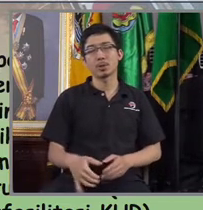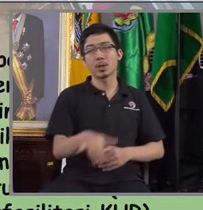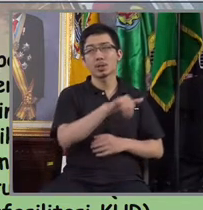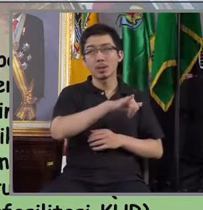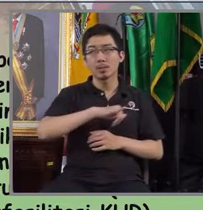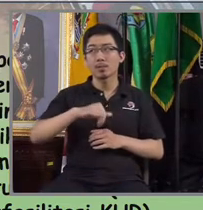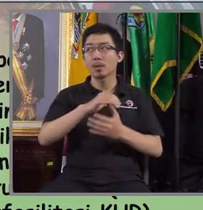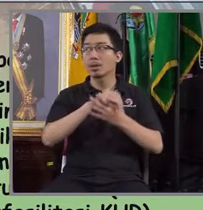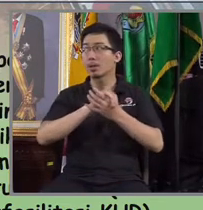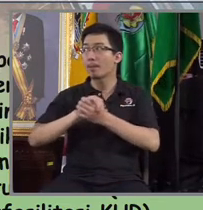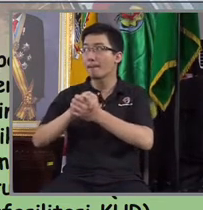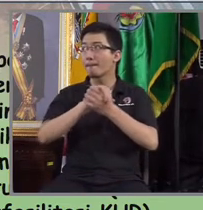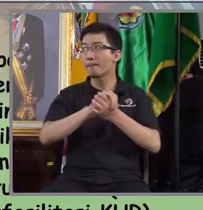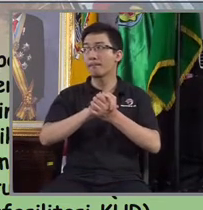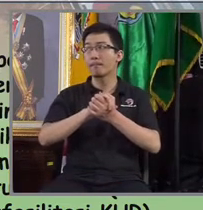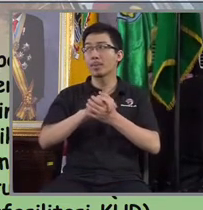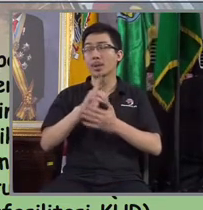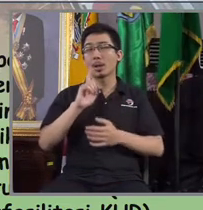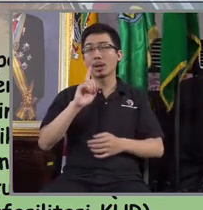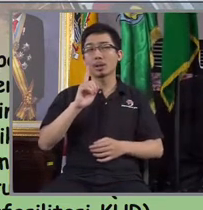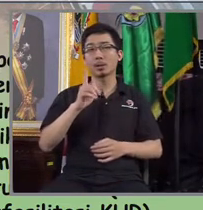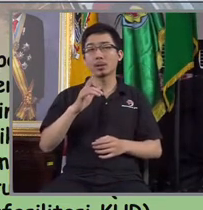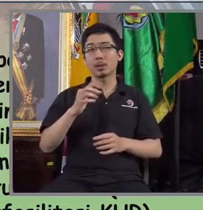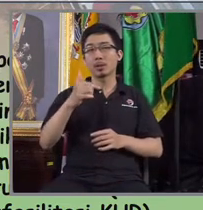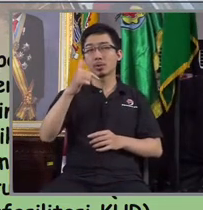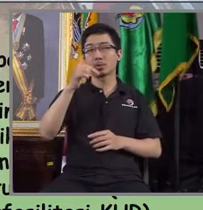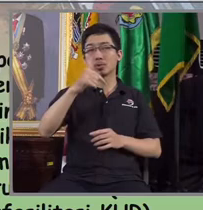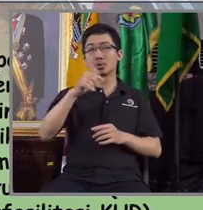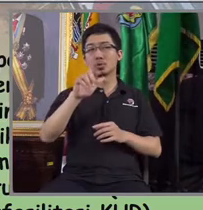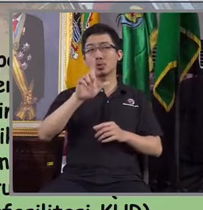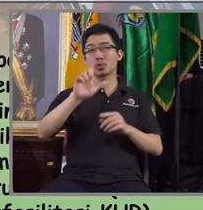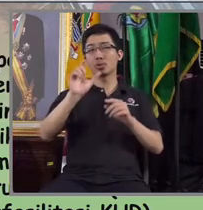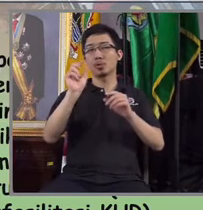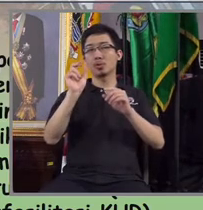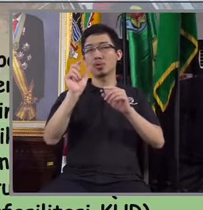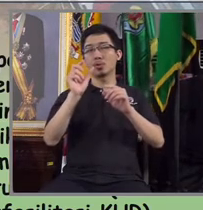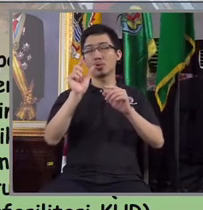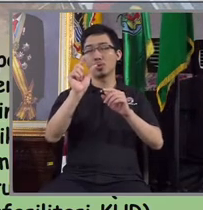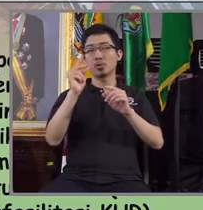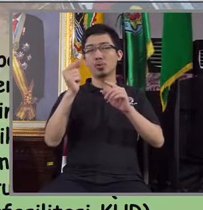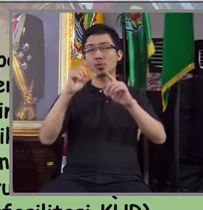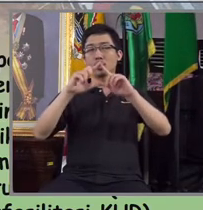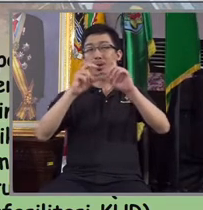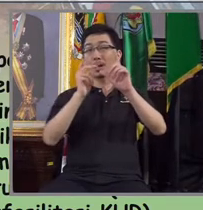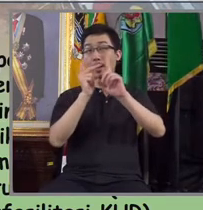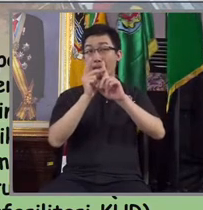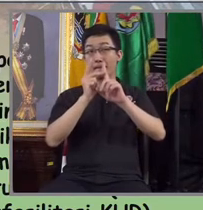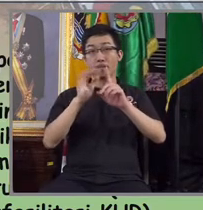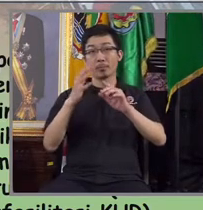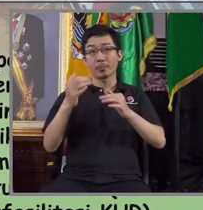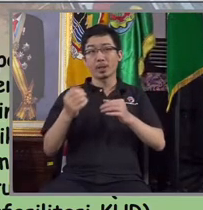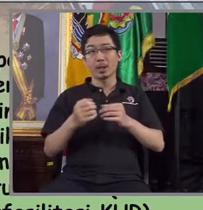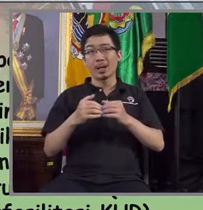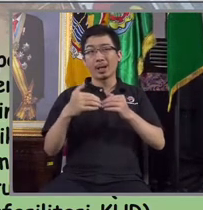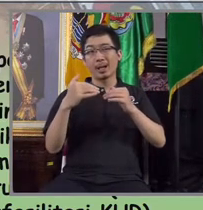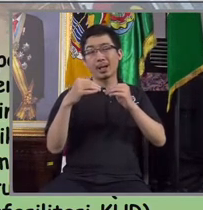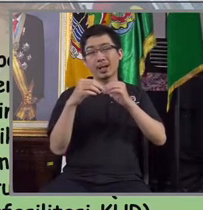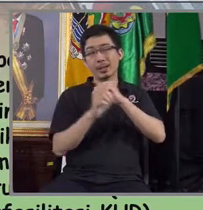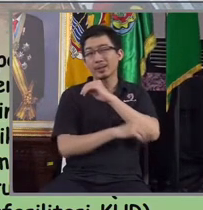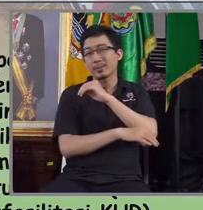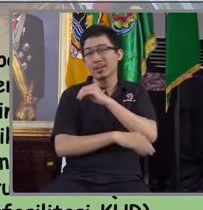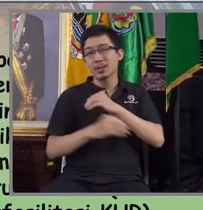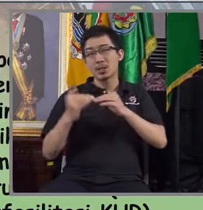ada tujuh Kelurahan yang diuji yang raportnya merah itu yang kita keroyok bersama-sama melalui